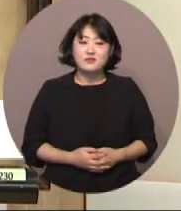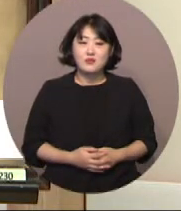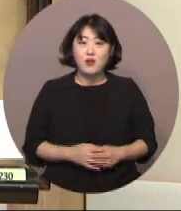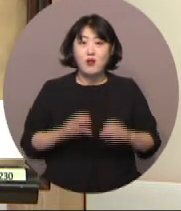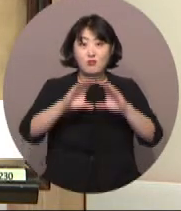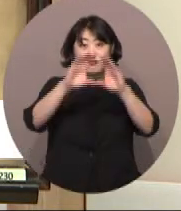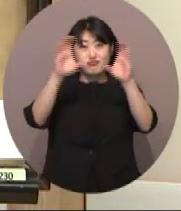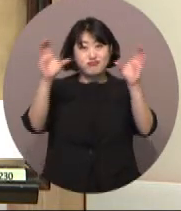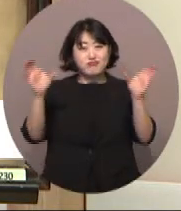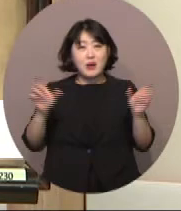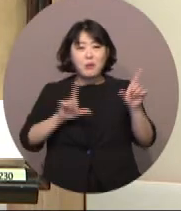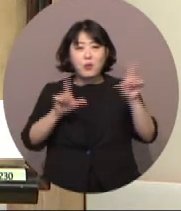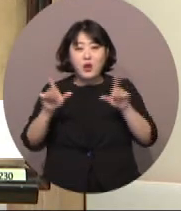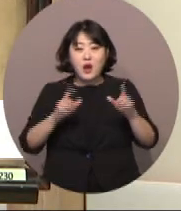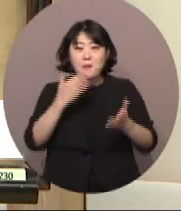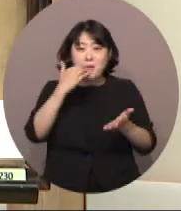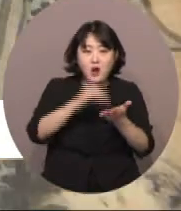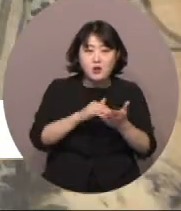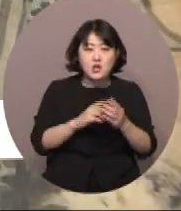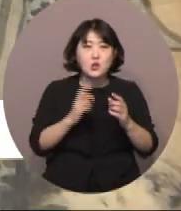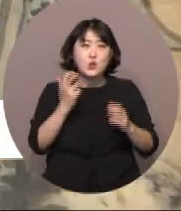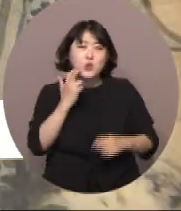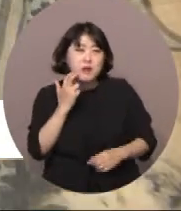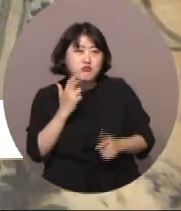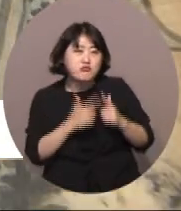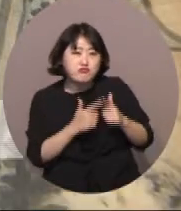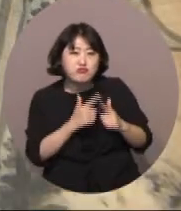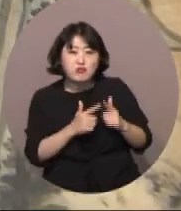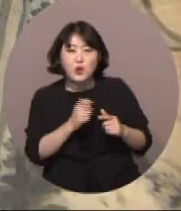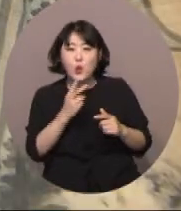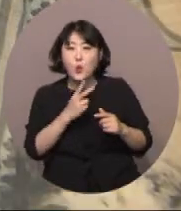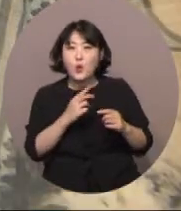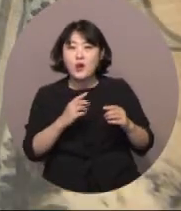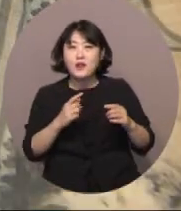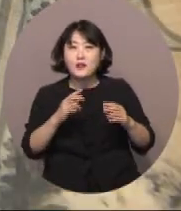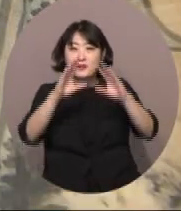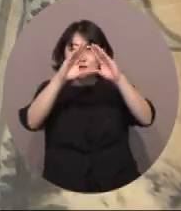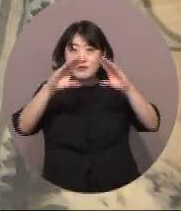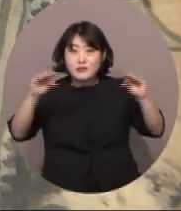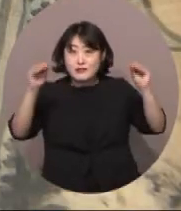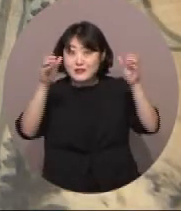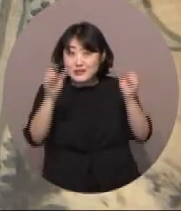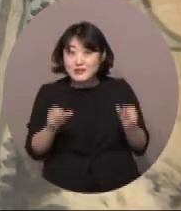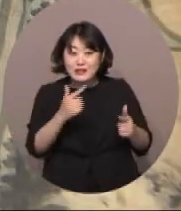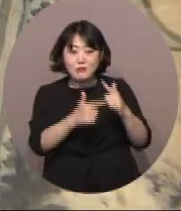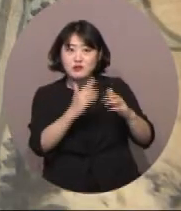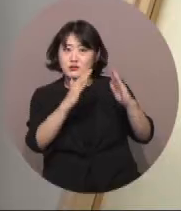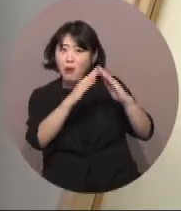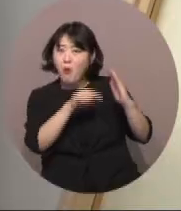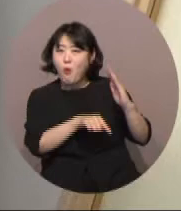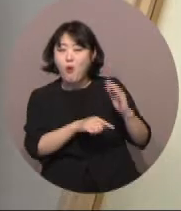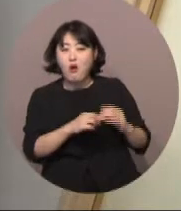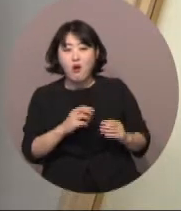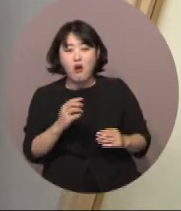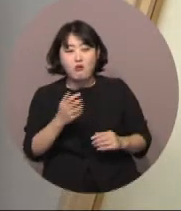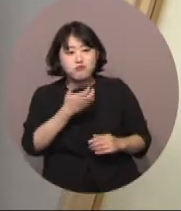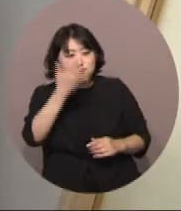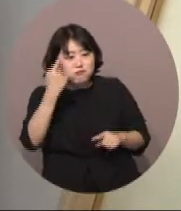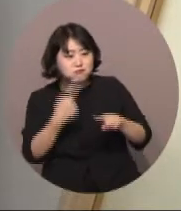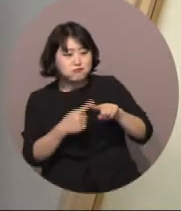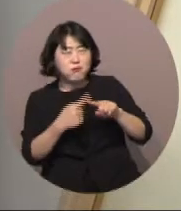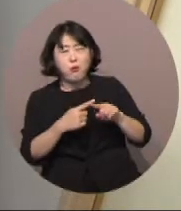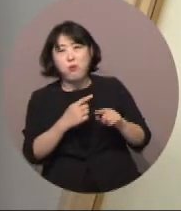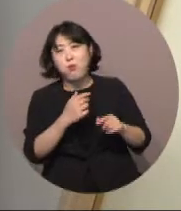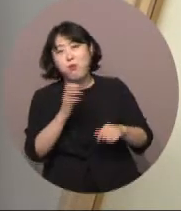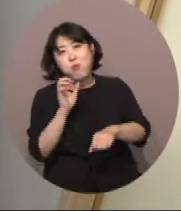부채꼴 화폭에 바위와 소나무, 귀퉁이가 살짝 가려진 정자 한 채가 조화를 이룬 채 몽환적인 분위기를 뿜어내는 한